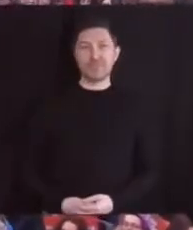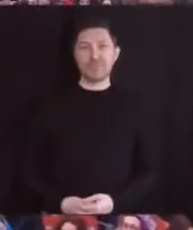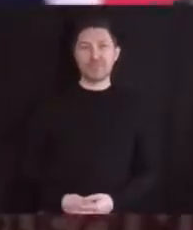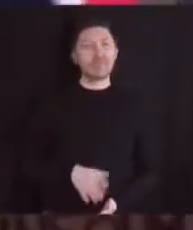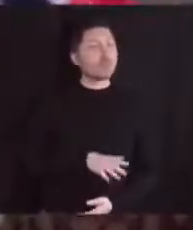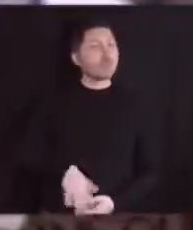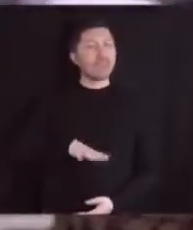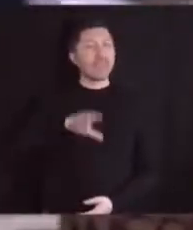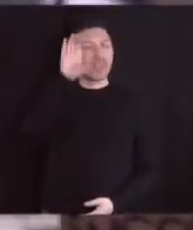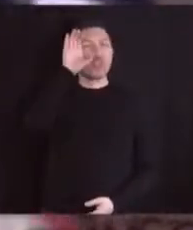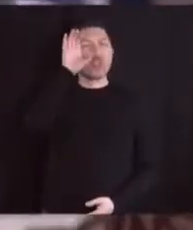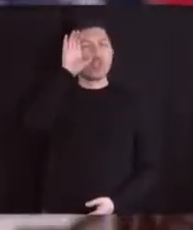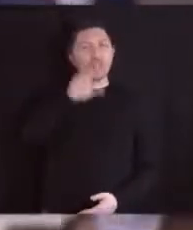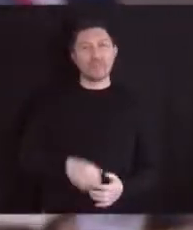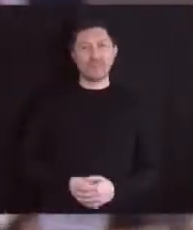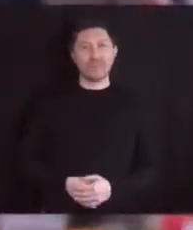Écoutez,